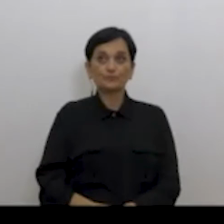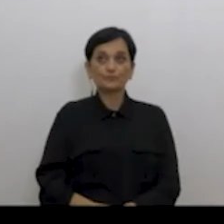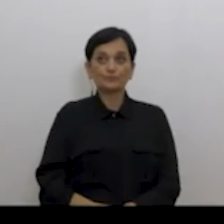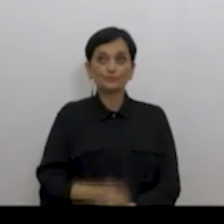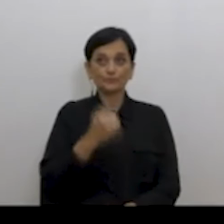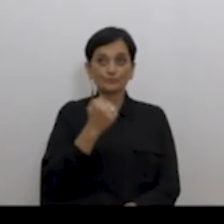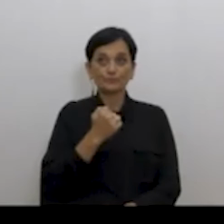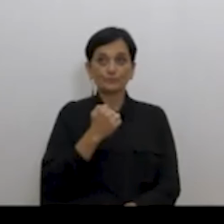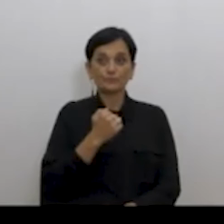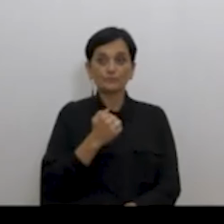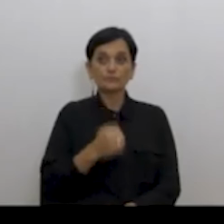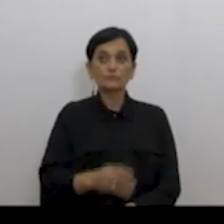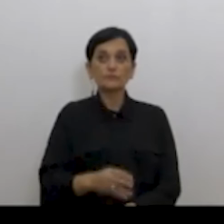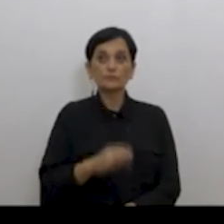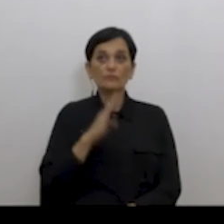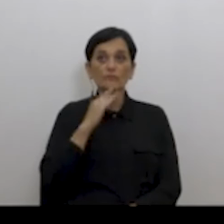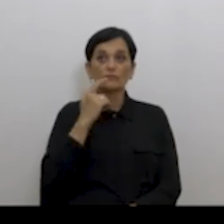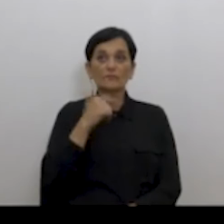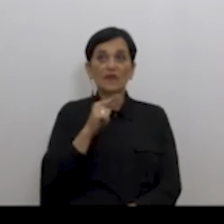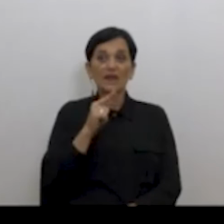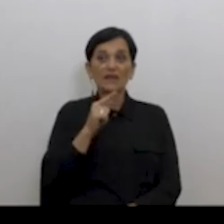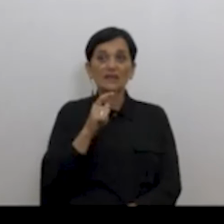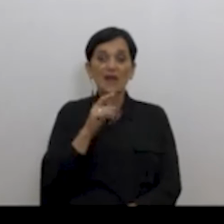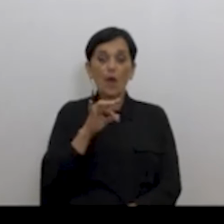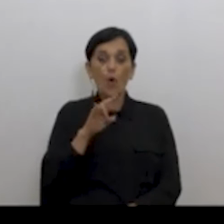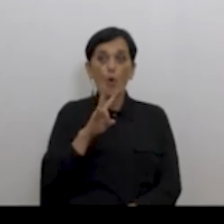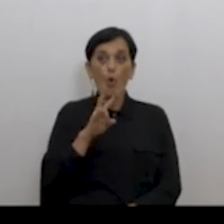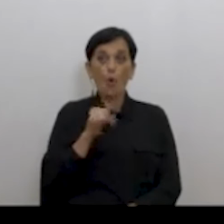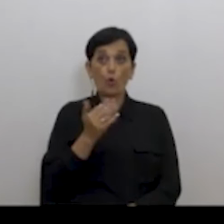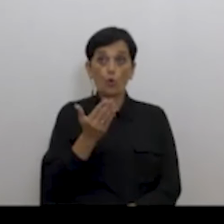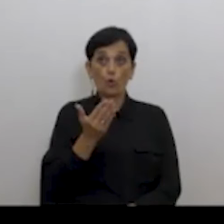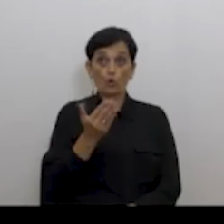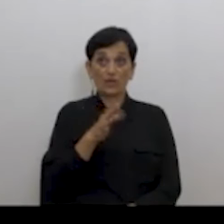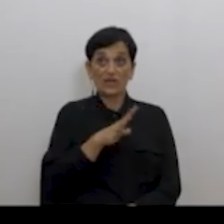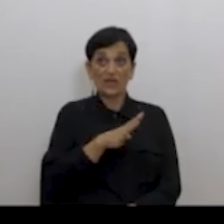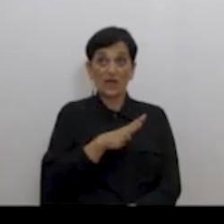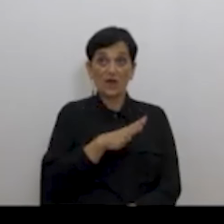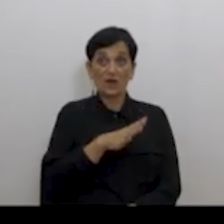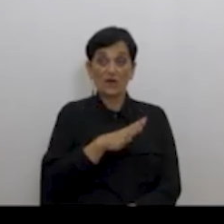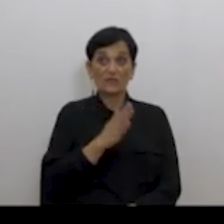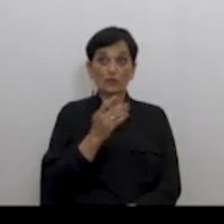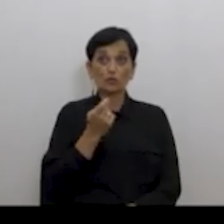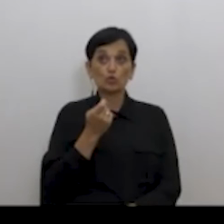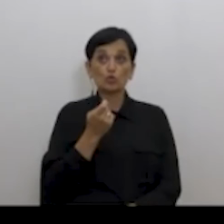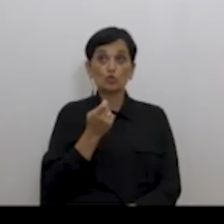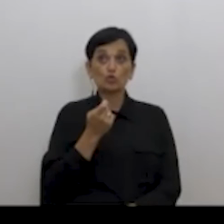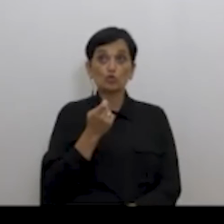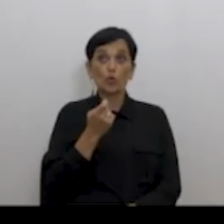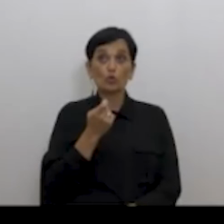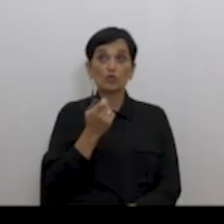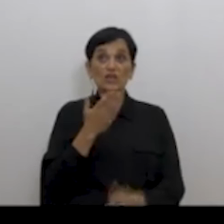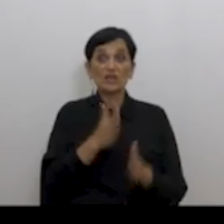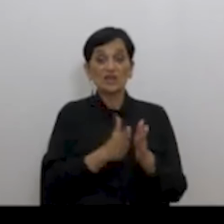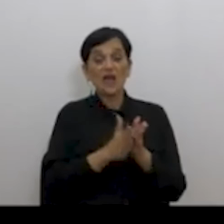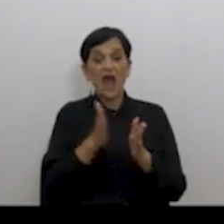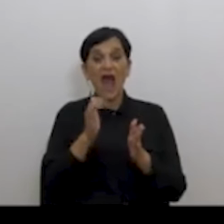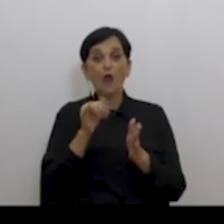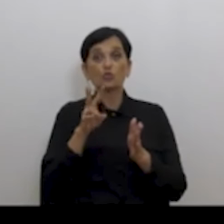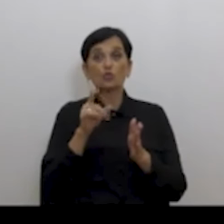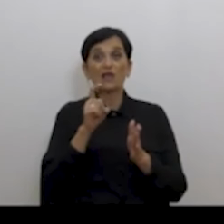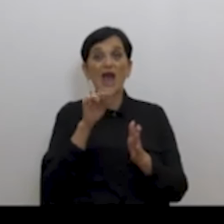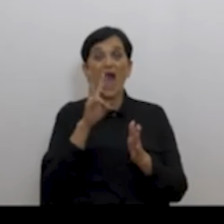ალბათ ხალხო თეონა ახან მაგეთ ხარეს იყავით ცოტა აბუდელაურის წესსაც თუ გაცდებოდით და ახოთის